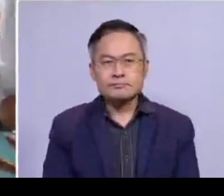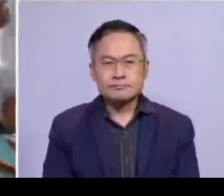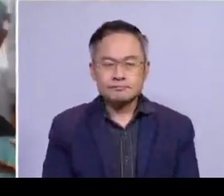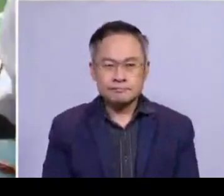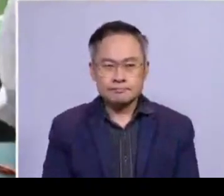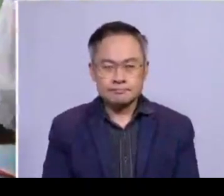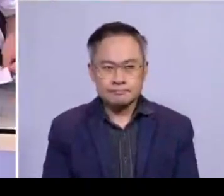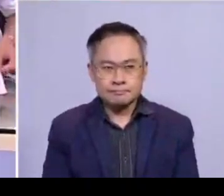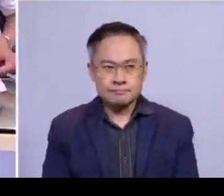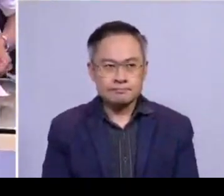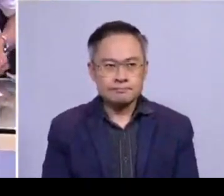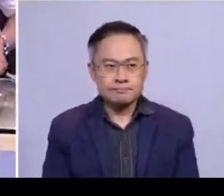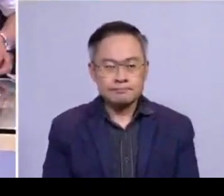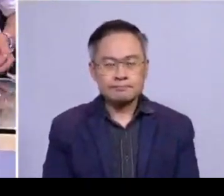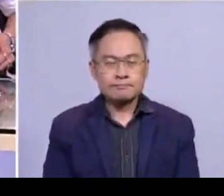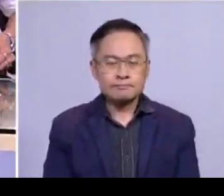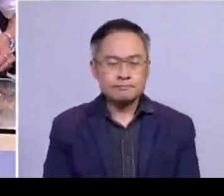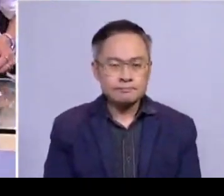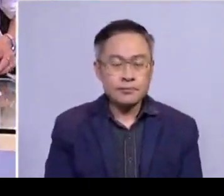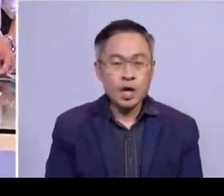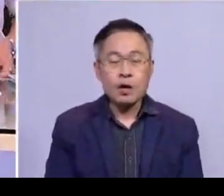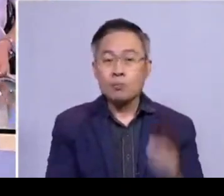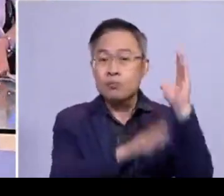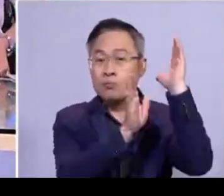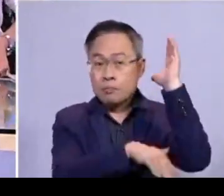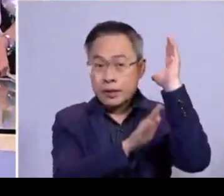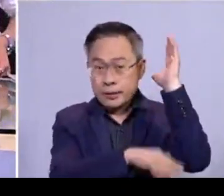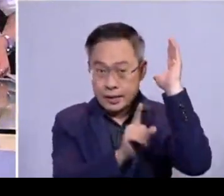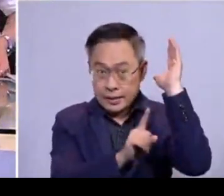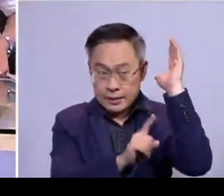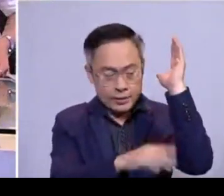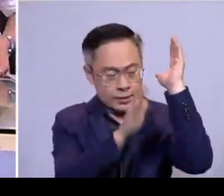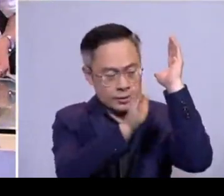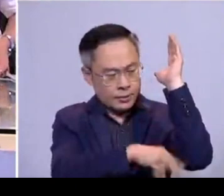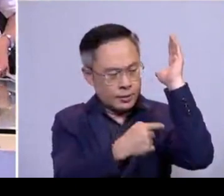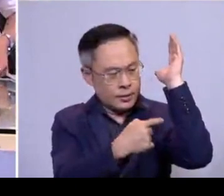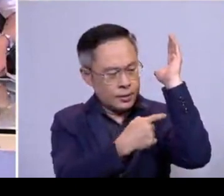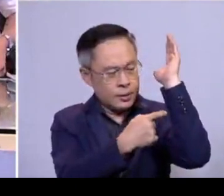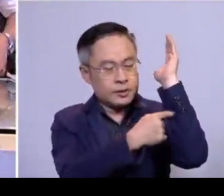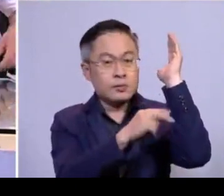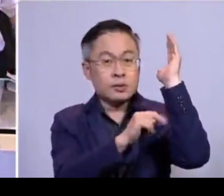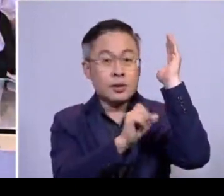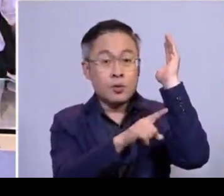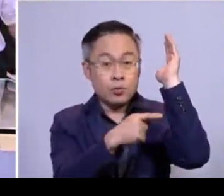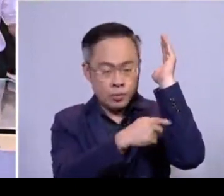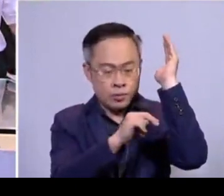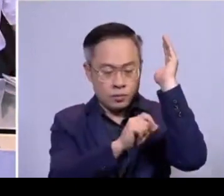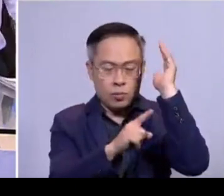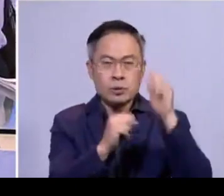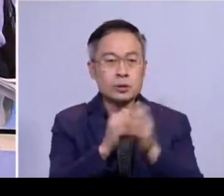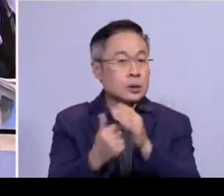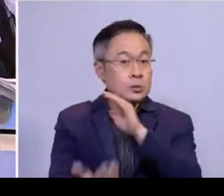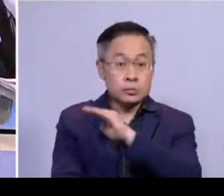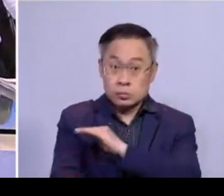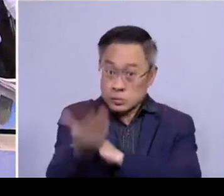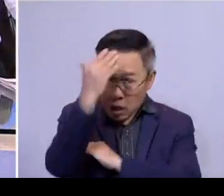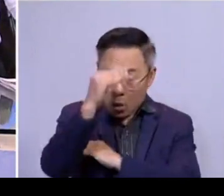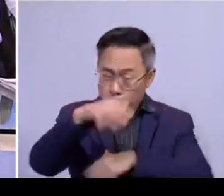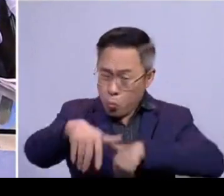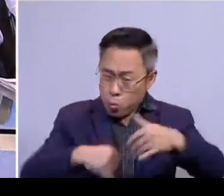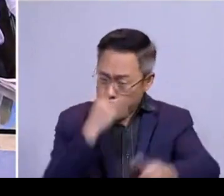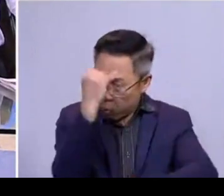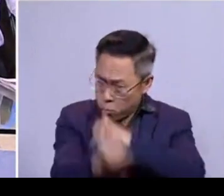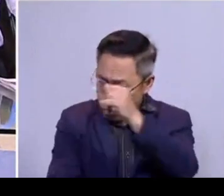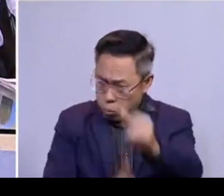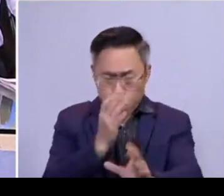เราจะไปดูบรรยากาศการเลือกตั้งกันต่อนะคะลงใต้กันหน่อยนครศรีธรรมราชเห็นว่าคึกคักตั้งแต่ก่อนที่จะเริ่มเปิดหีบเลย ใ